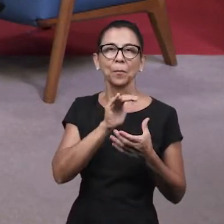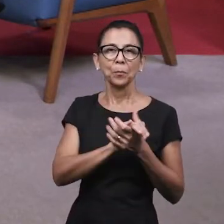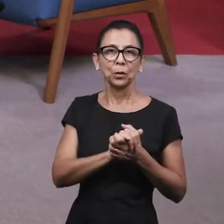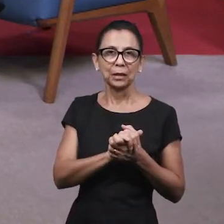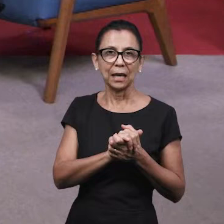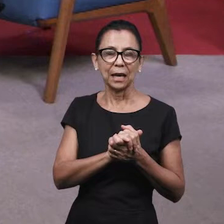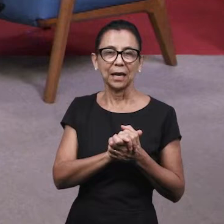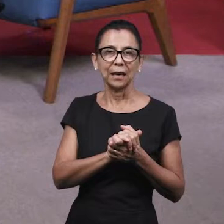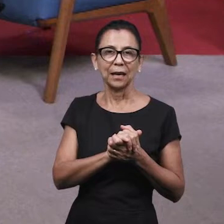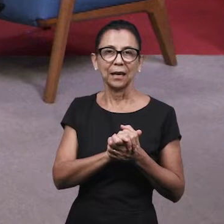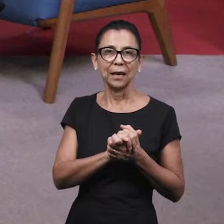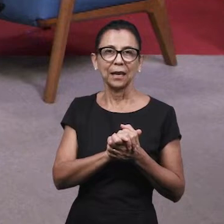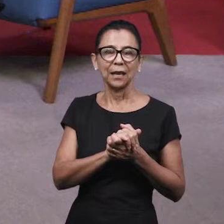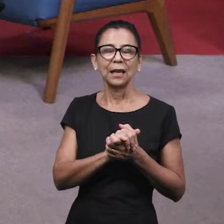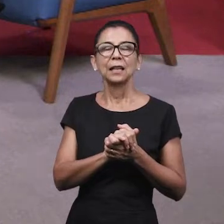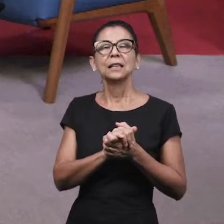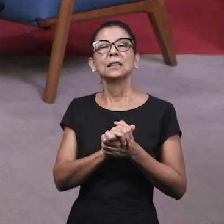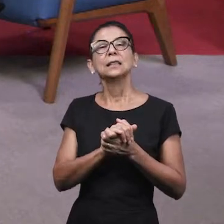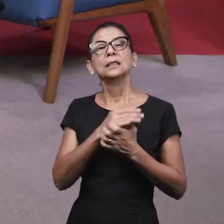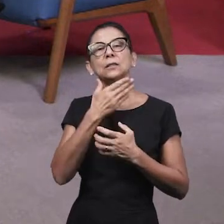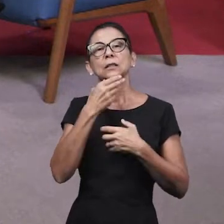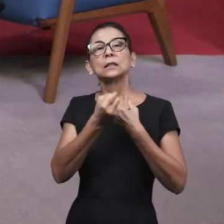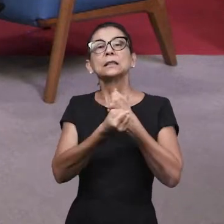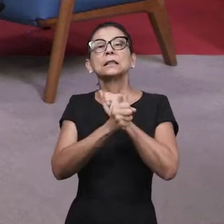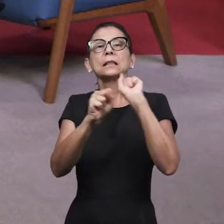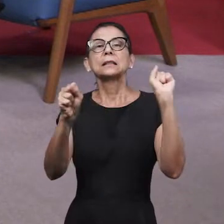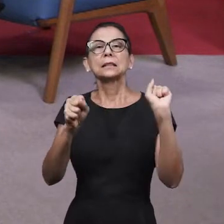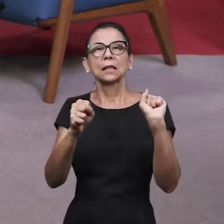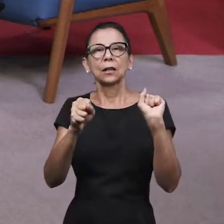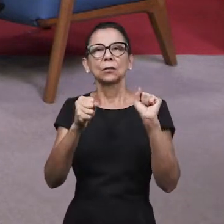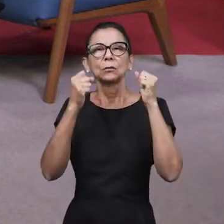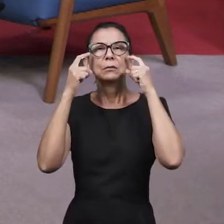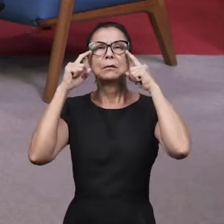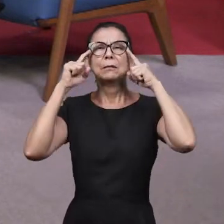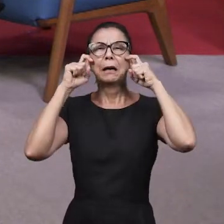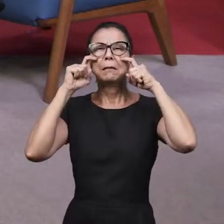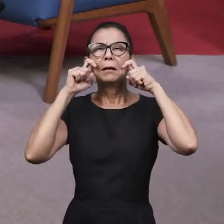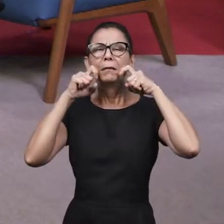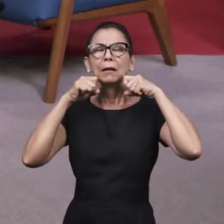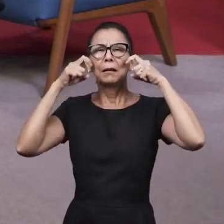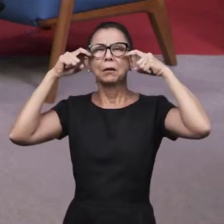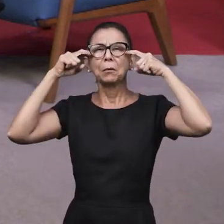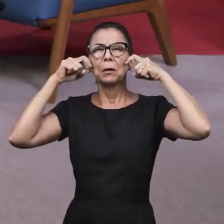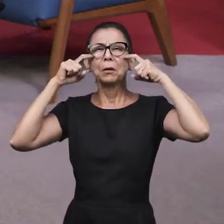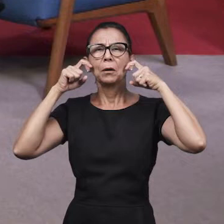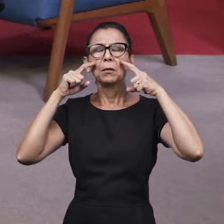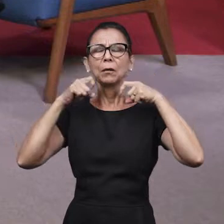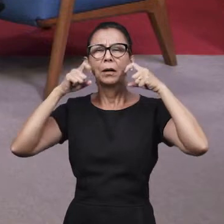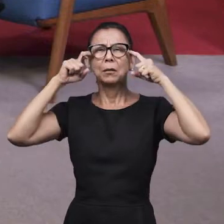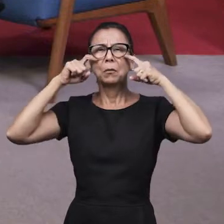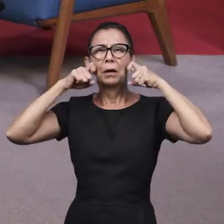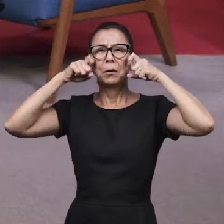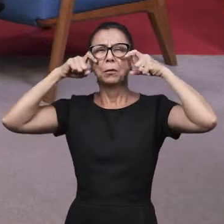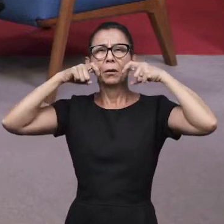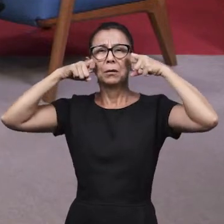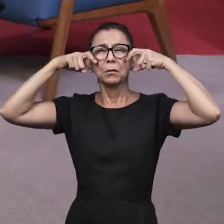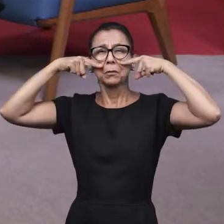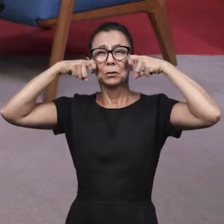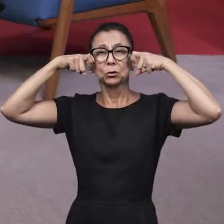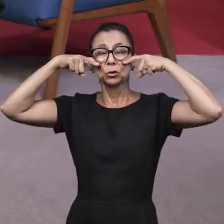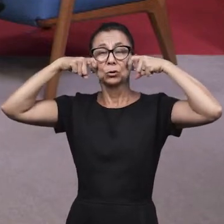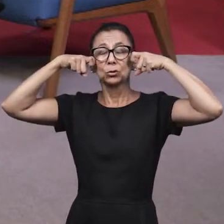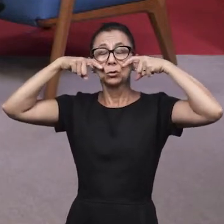elle a entendu de Samson la réponse, la révélation de l'énigme.